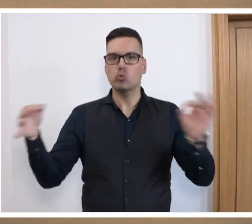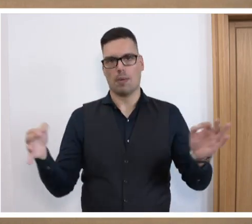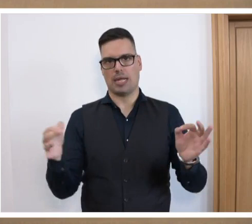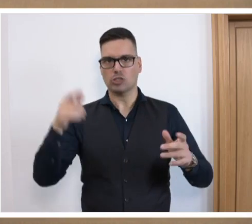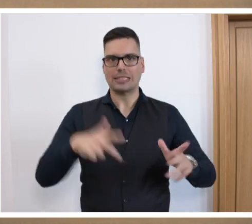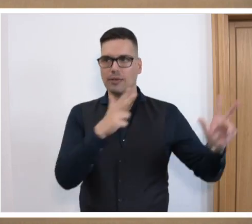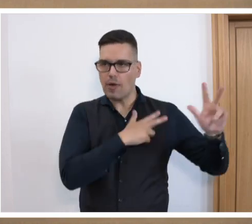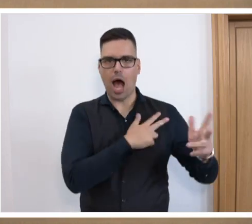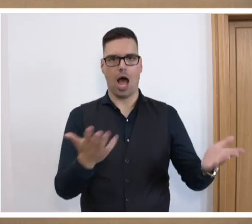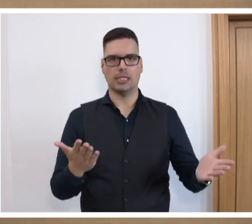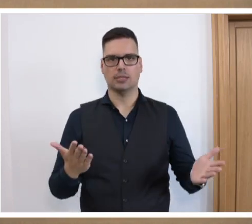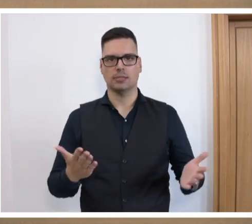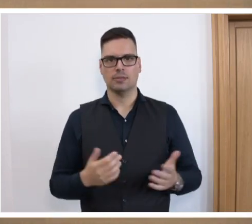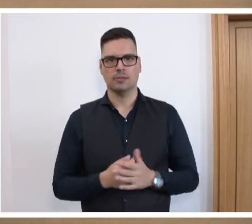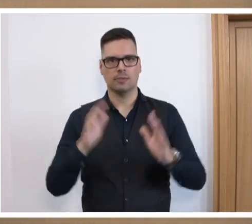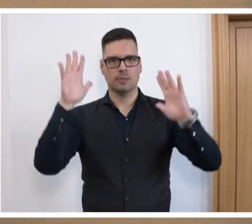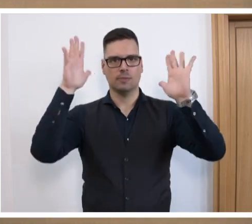Wahrheit.